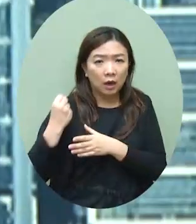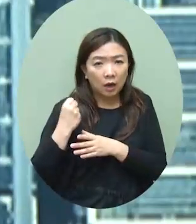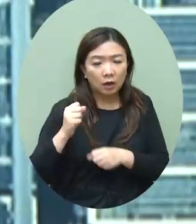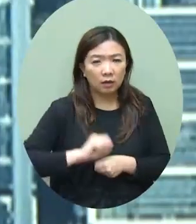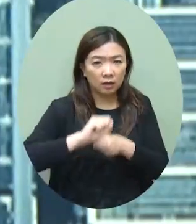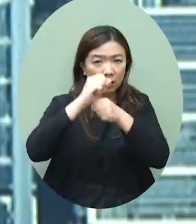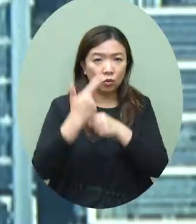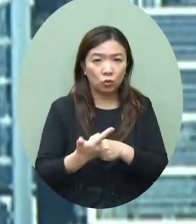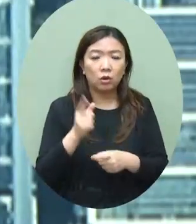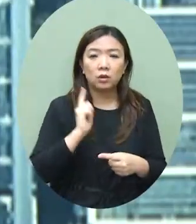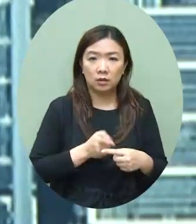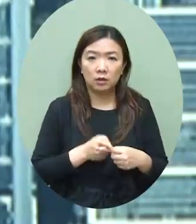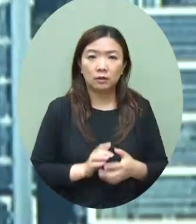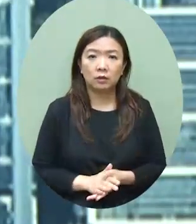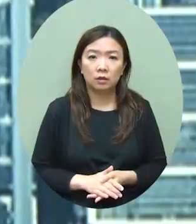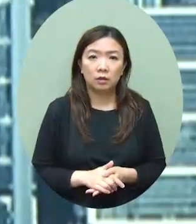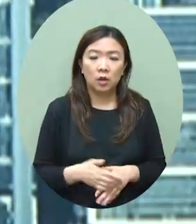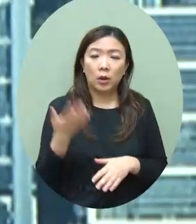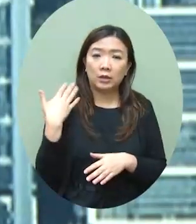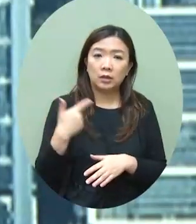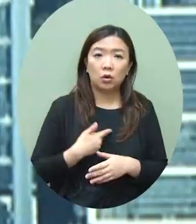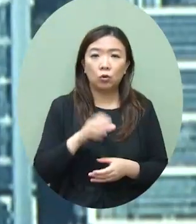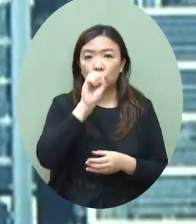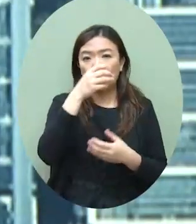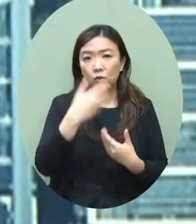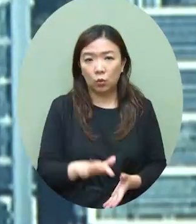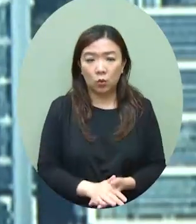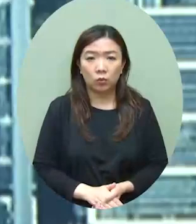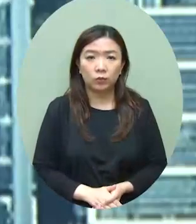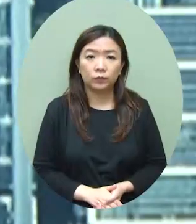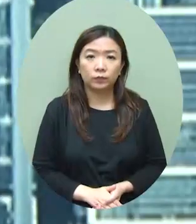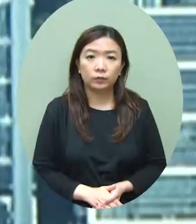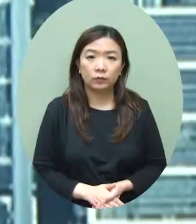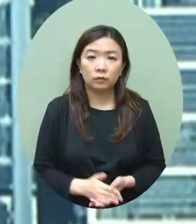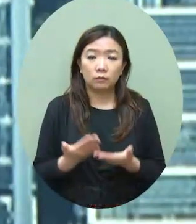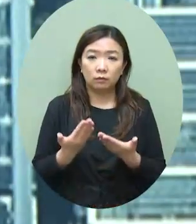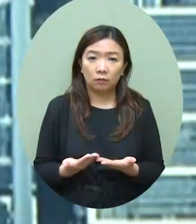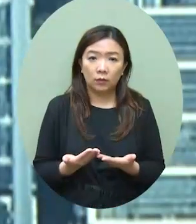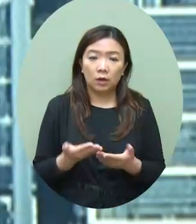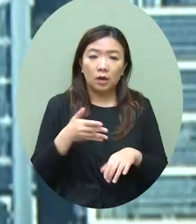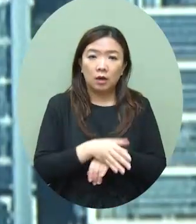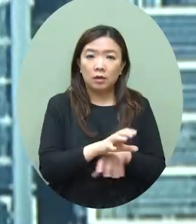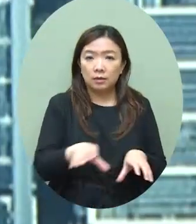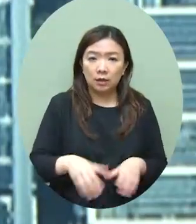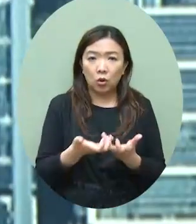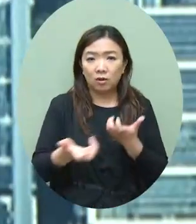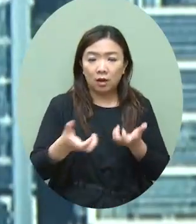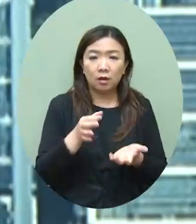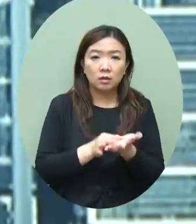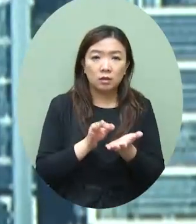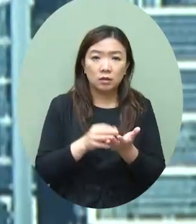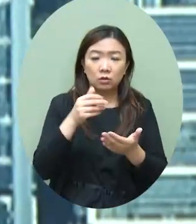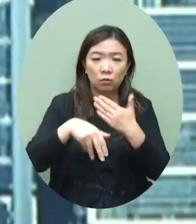多。咁所以早前我都同大家交代過㗎啦，我哋喺呢啲社區隔離設施裏邊嘅策略